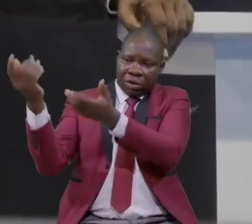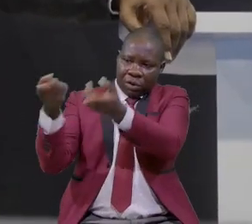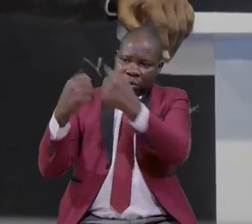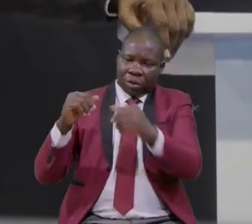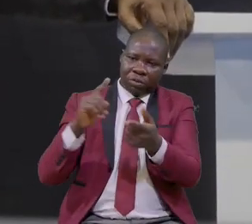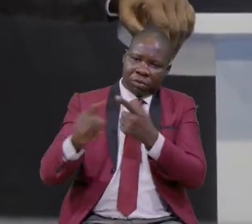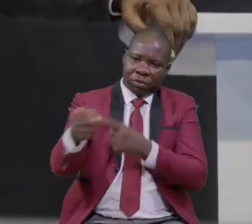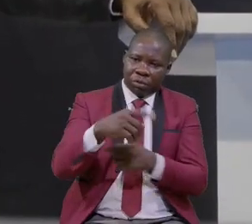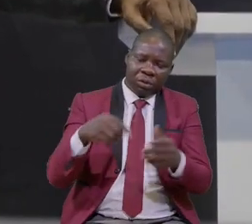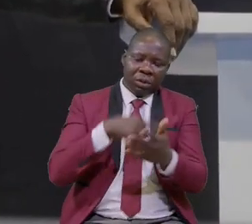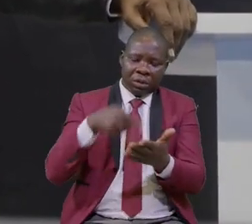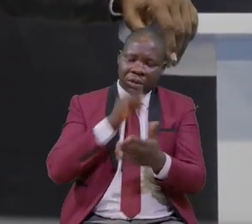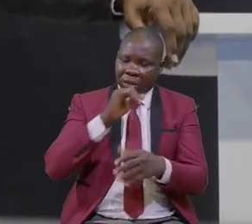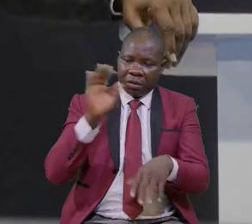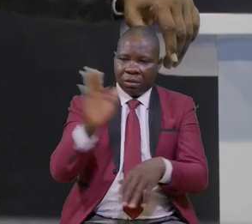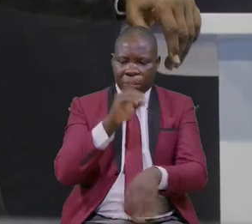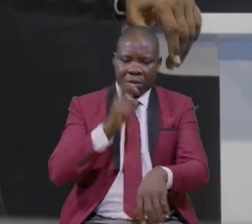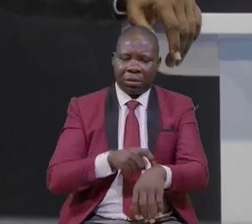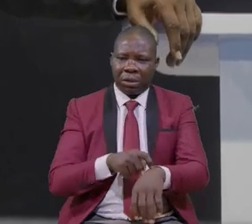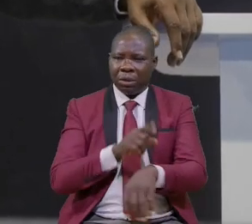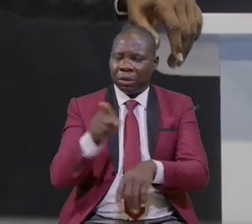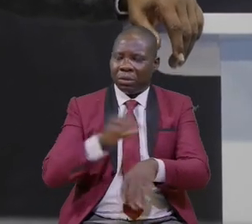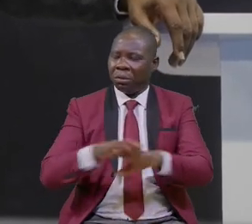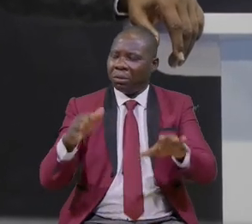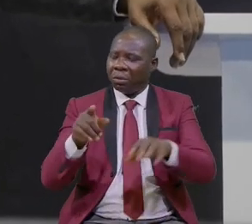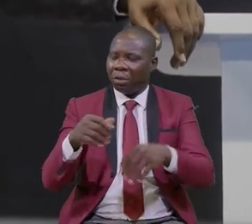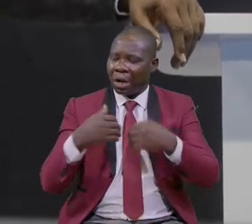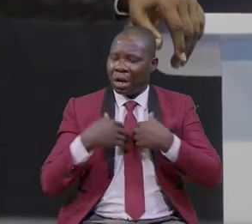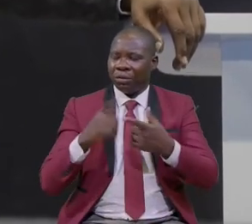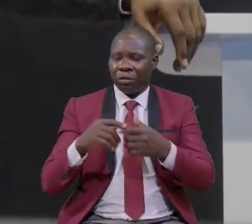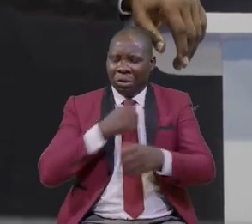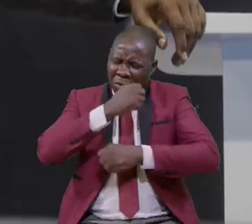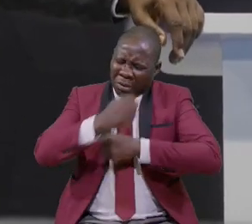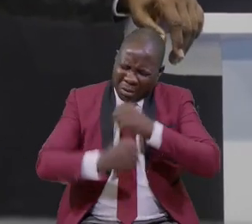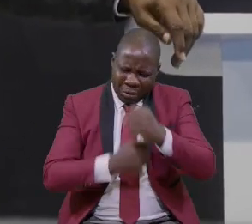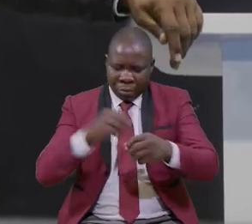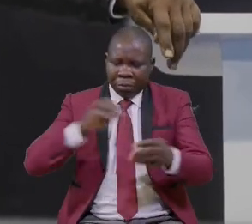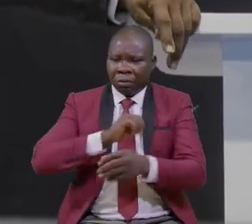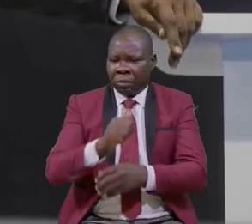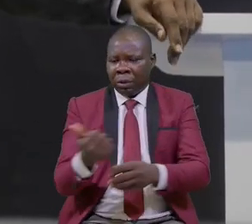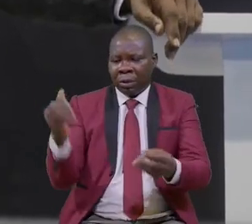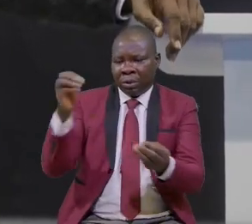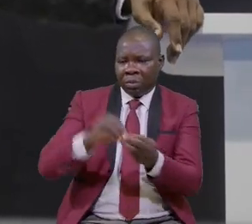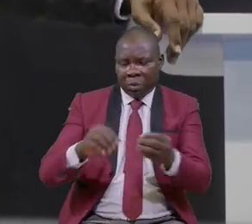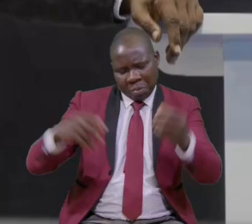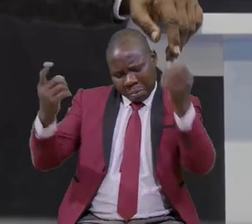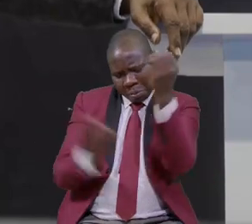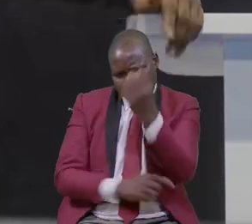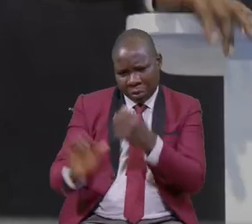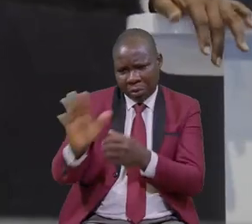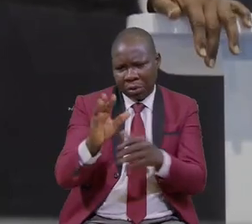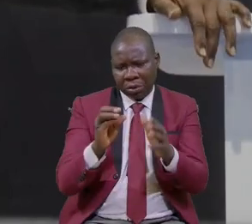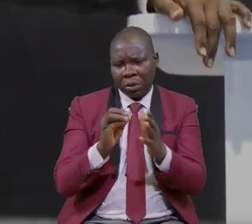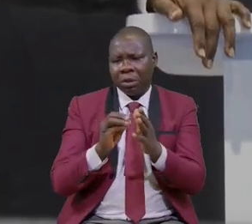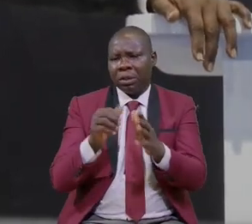parvient c'est ta chance tu n'as plus besoin de lutte ch pour quoi que ce soit la